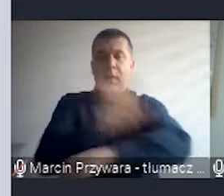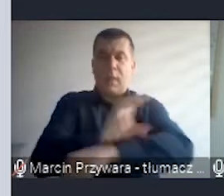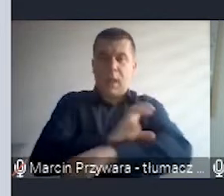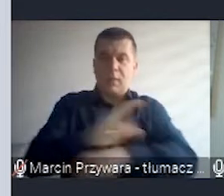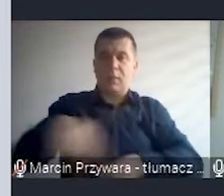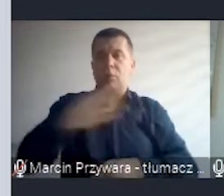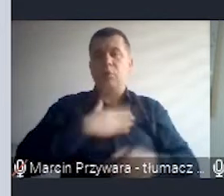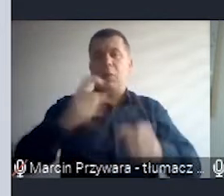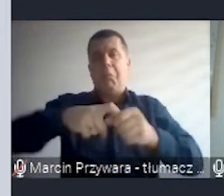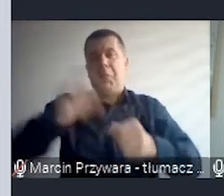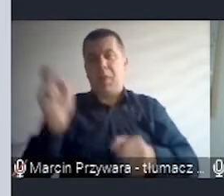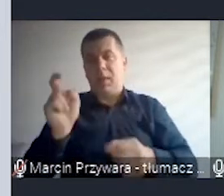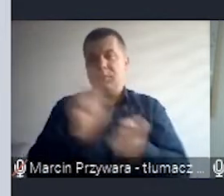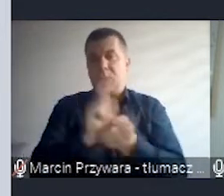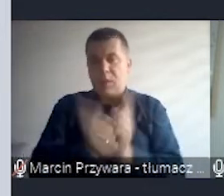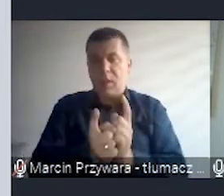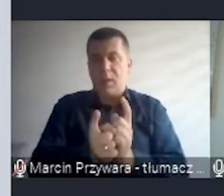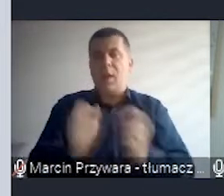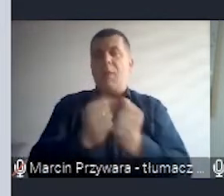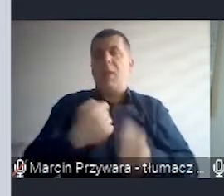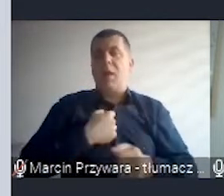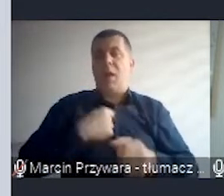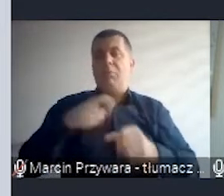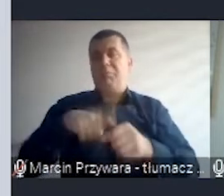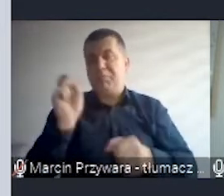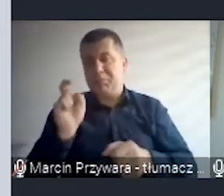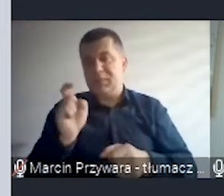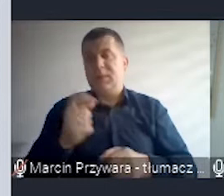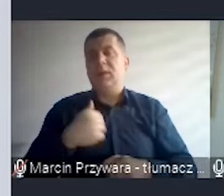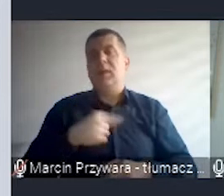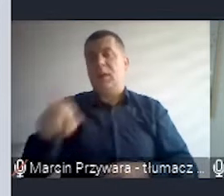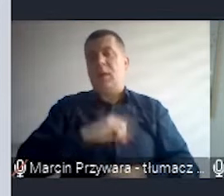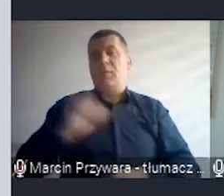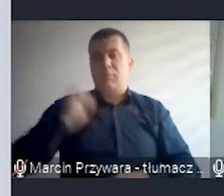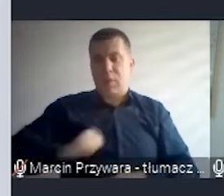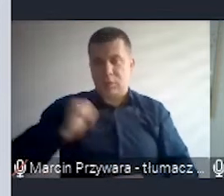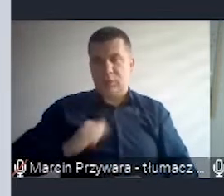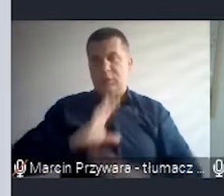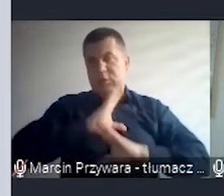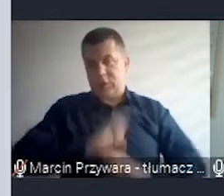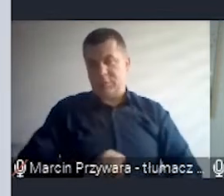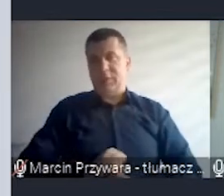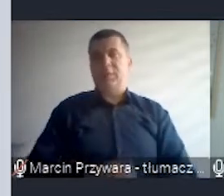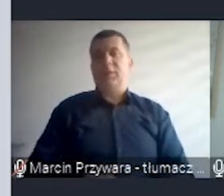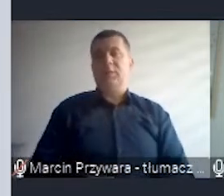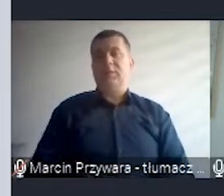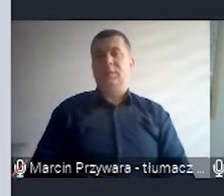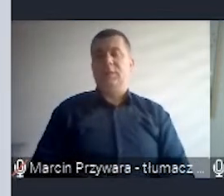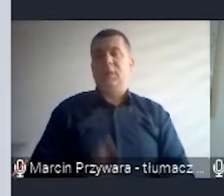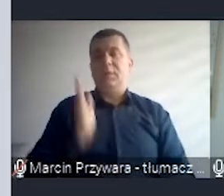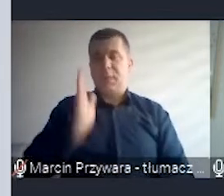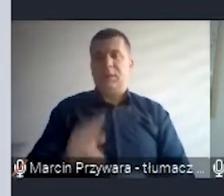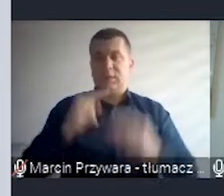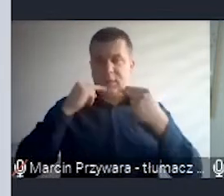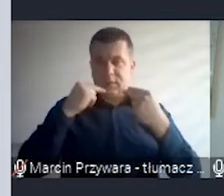Państwo wylecieli z tego spotkania, albo gdybym ja stracił łączność, to proszę po prostu cierpliwie chwilę poczekać.